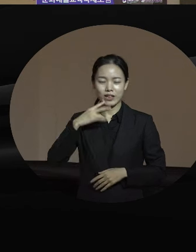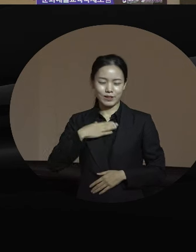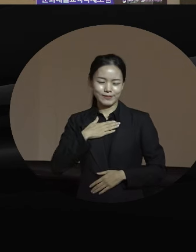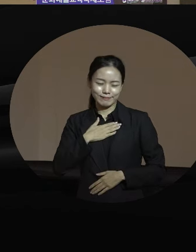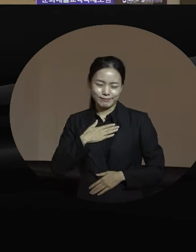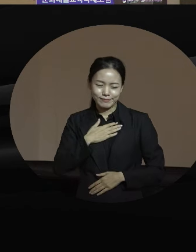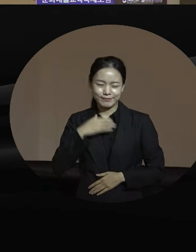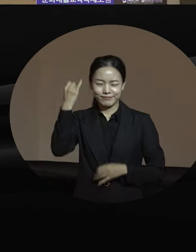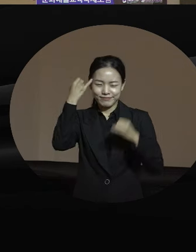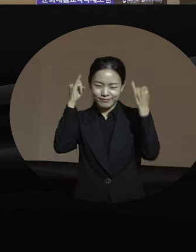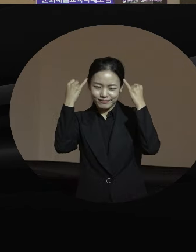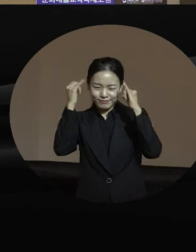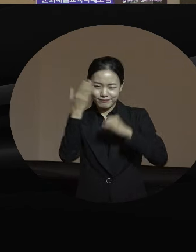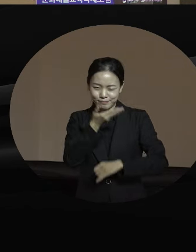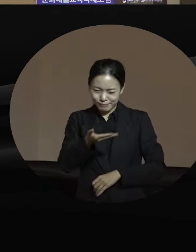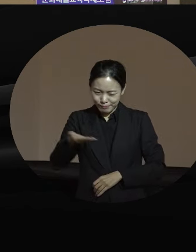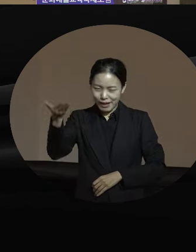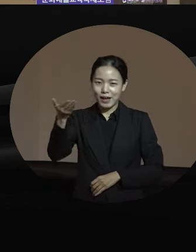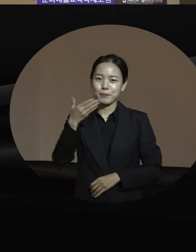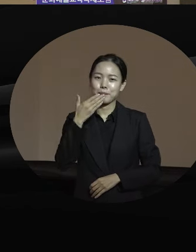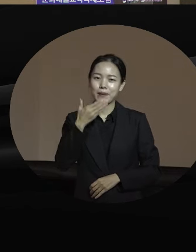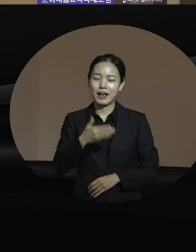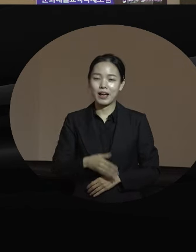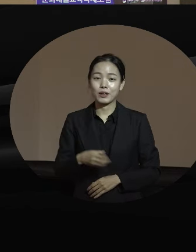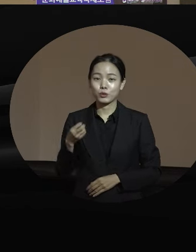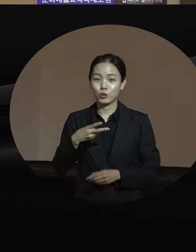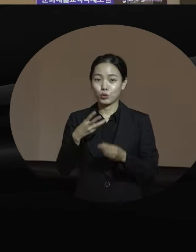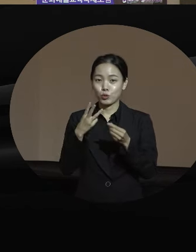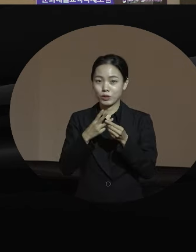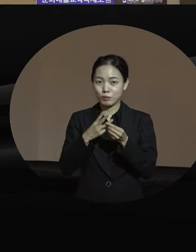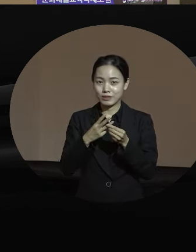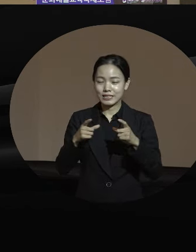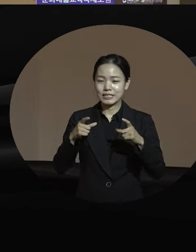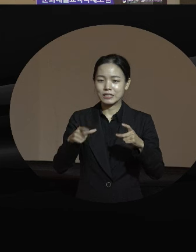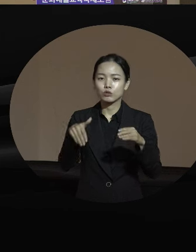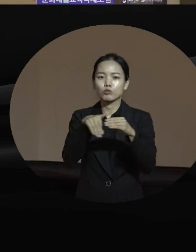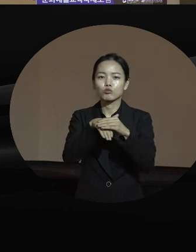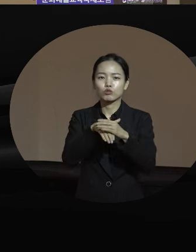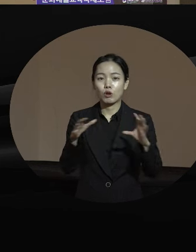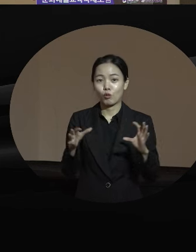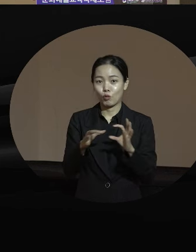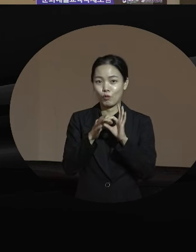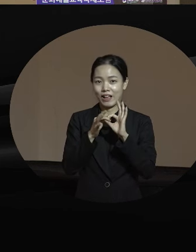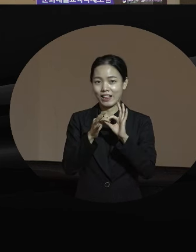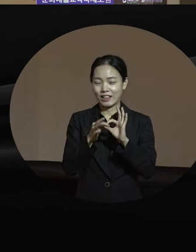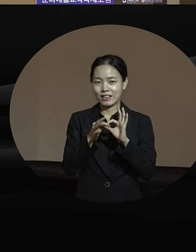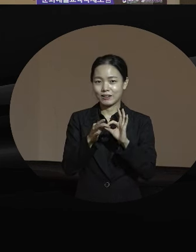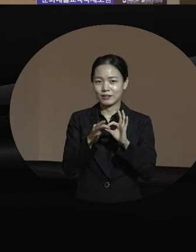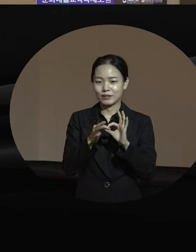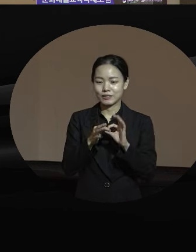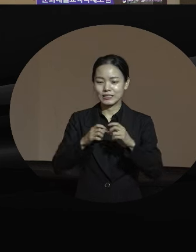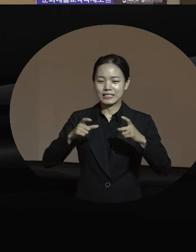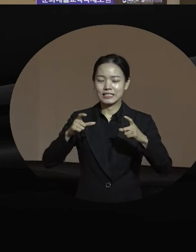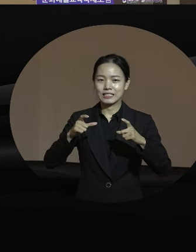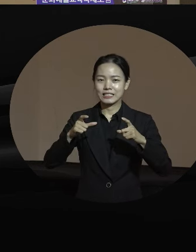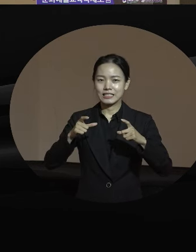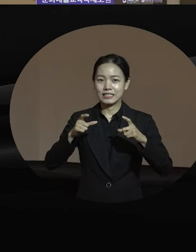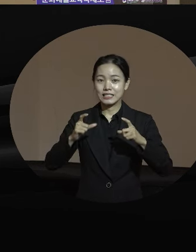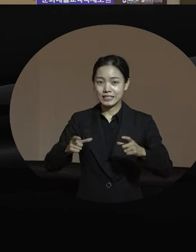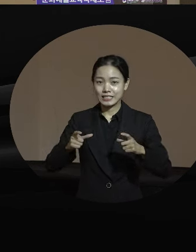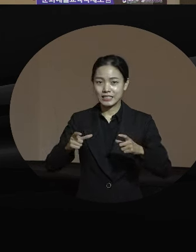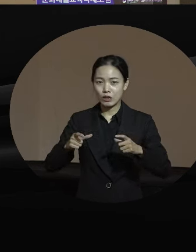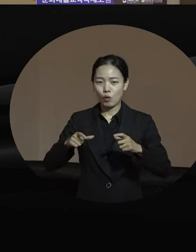개발입니다. 그리고 세 번째는 지역문화정책에 기반한 문화분권 관점에서 지역 생태계 조성을 통한